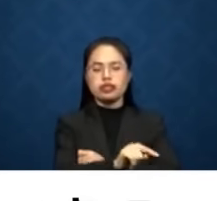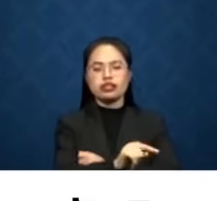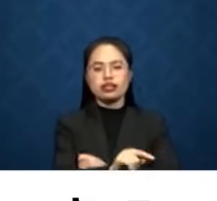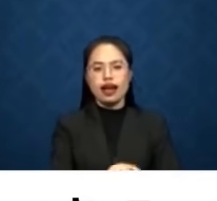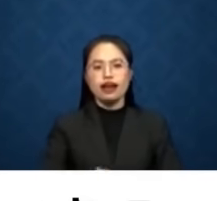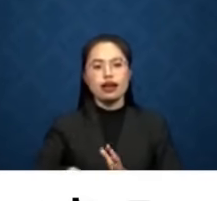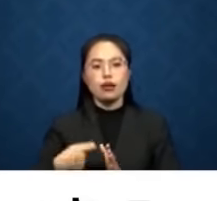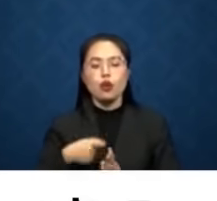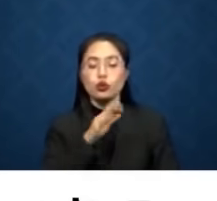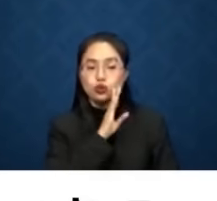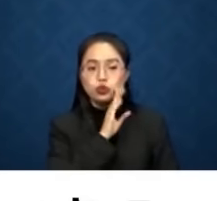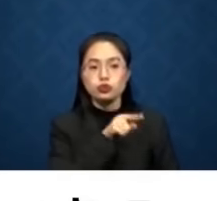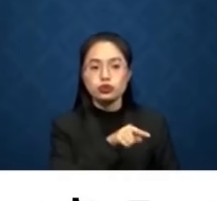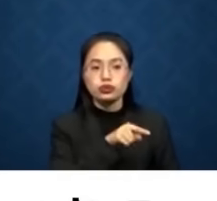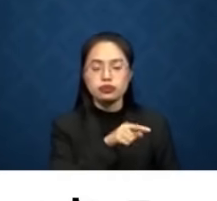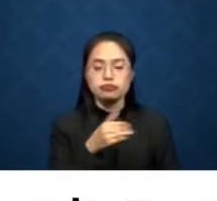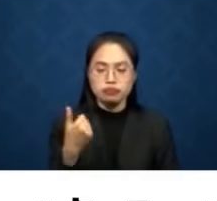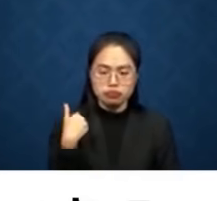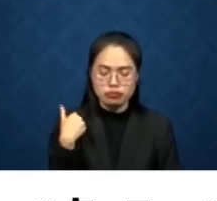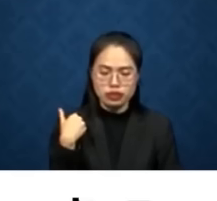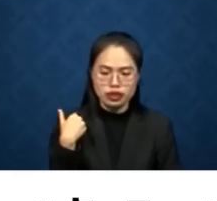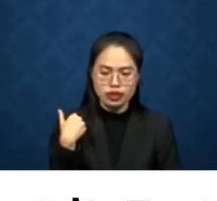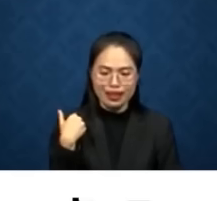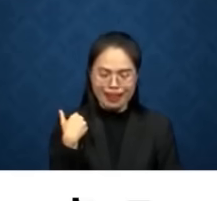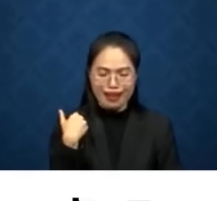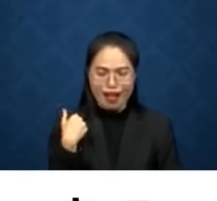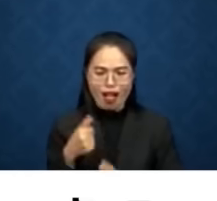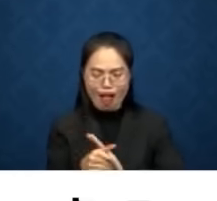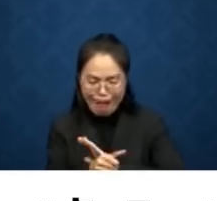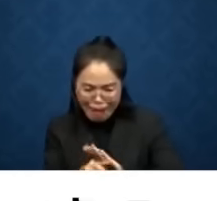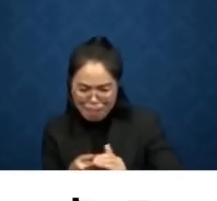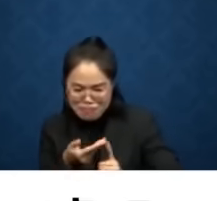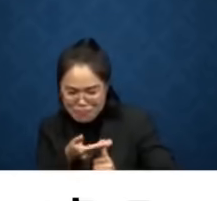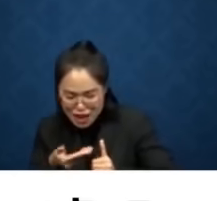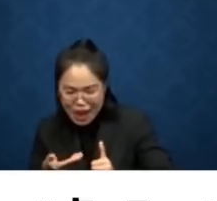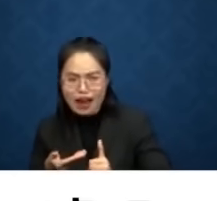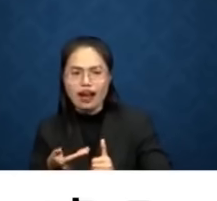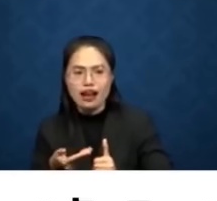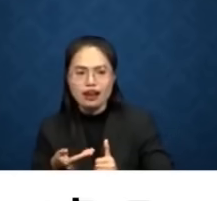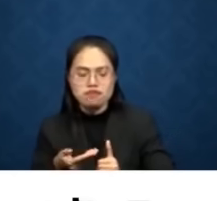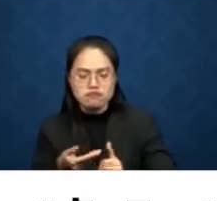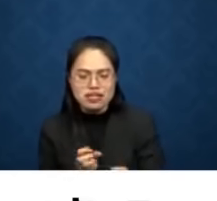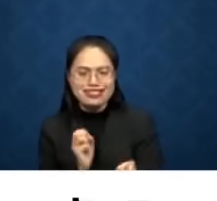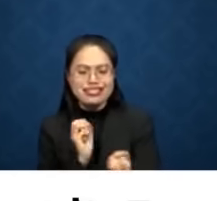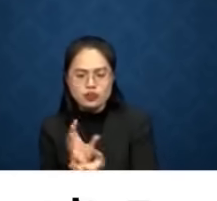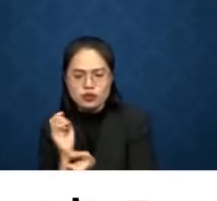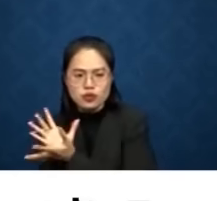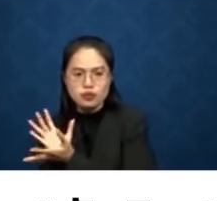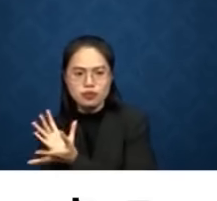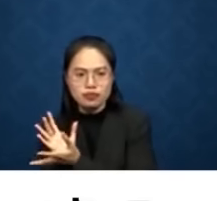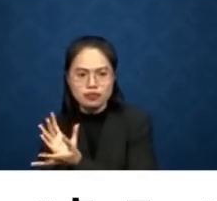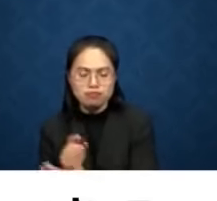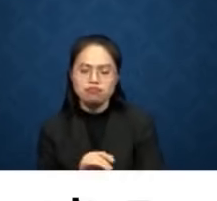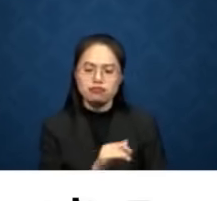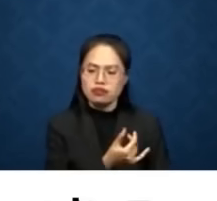เกิดมีผู้ไปถูกลอบปองร้ายและเสียชีวิตเความเสียหายจะคึ้นขึ้นมากกว่านี้คือท่านอาจจะบางคน